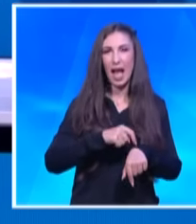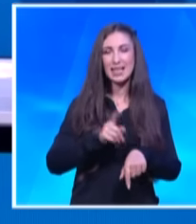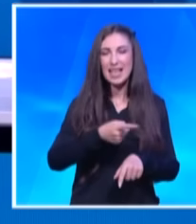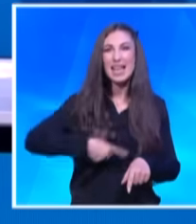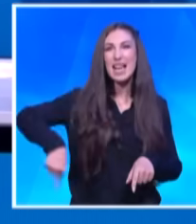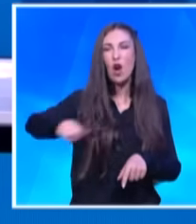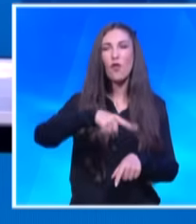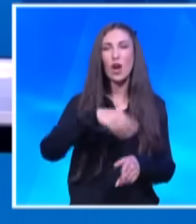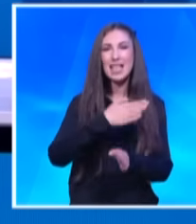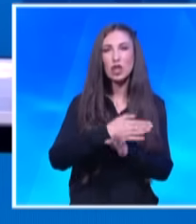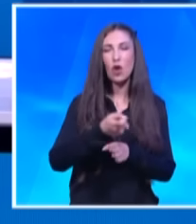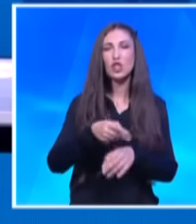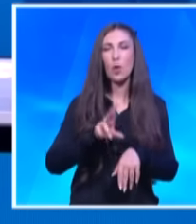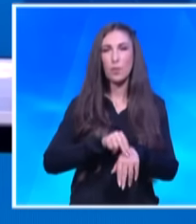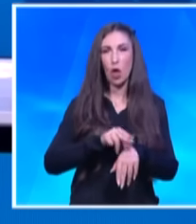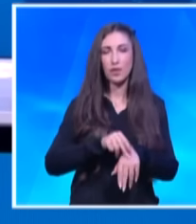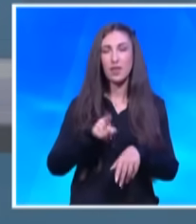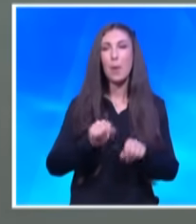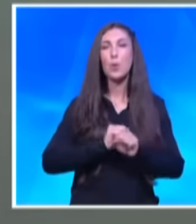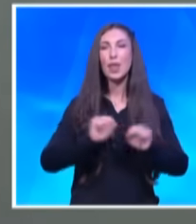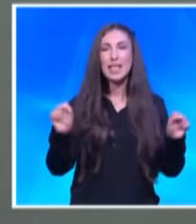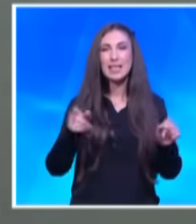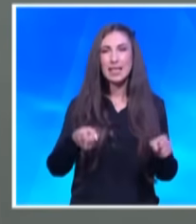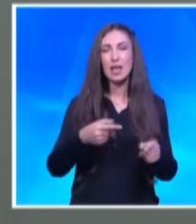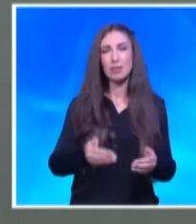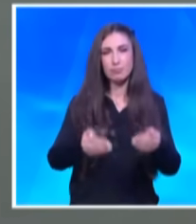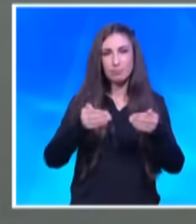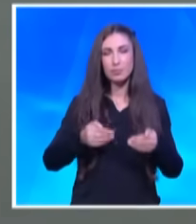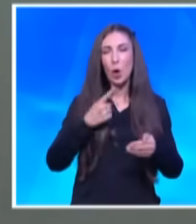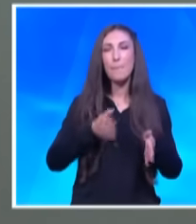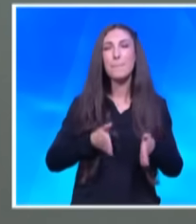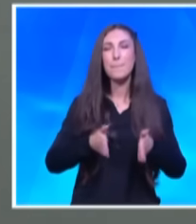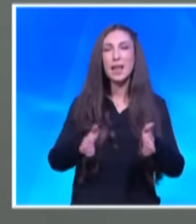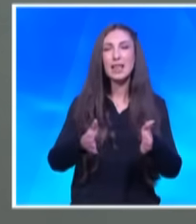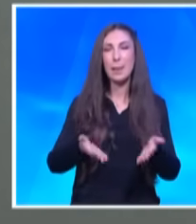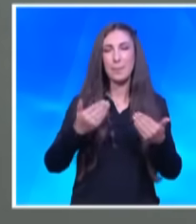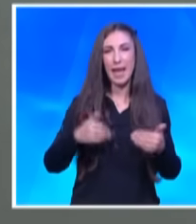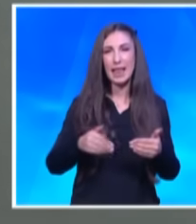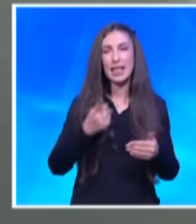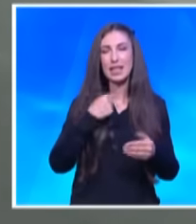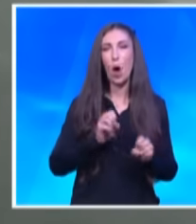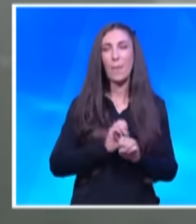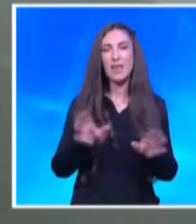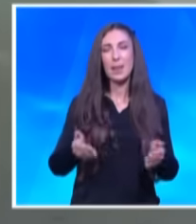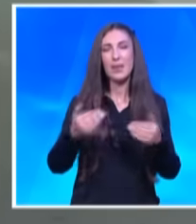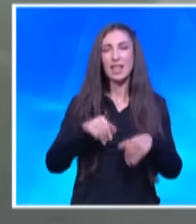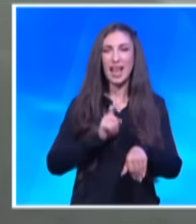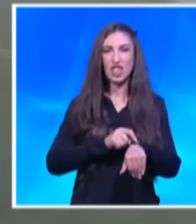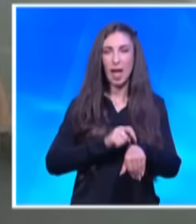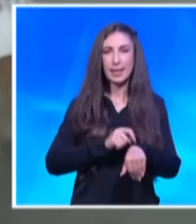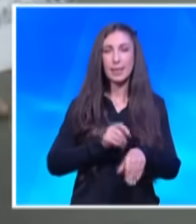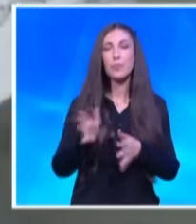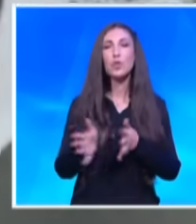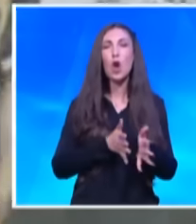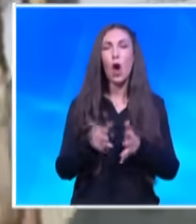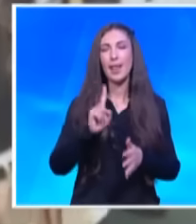кръгови кръстовища в Пловдив. Протестиращите се оттеглиха от пътното платно преди обявения предварително час.